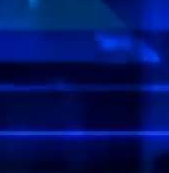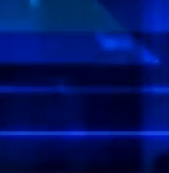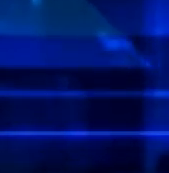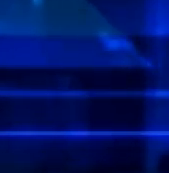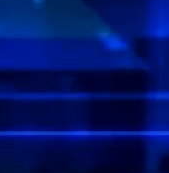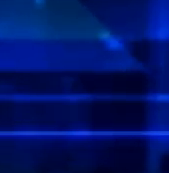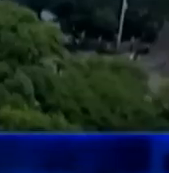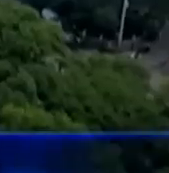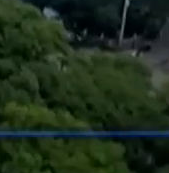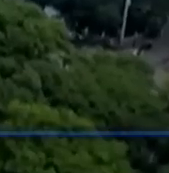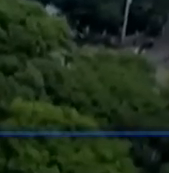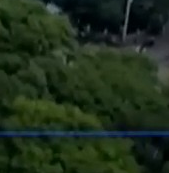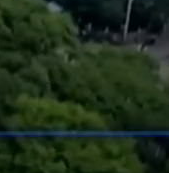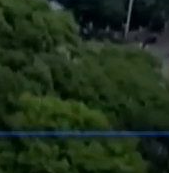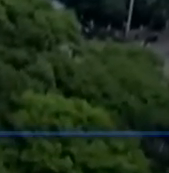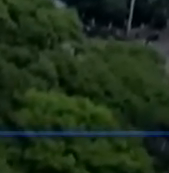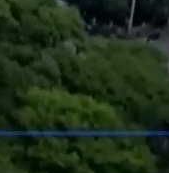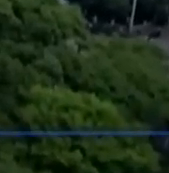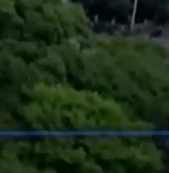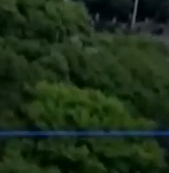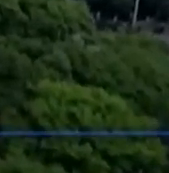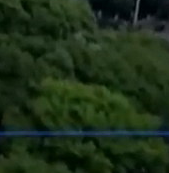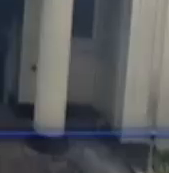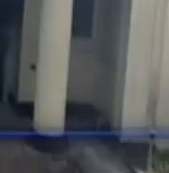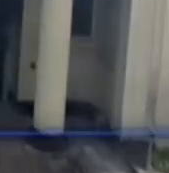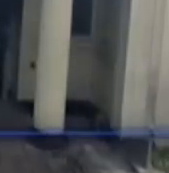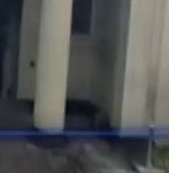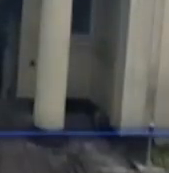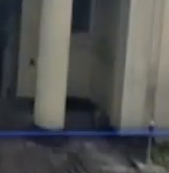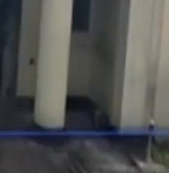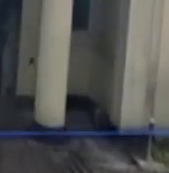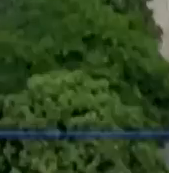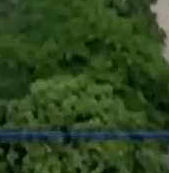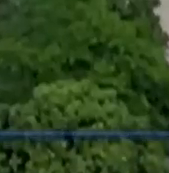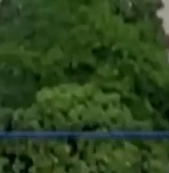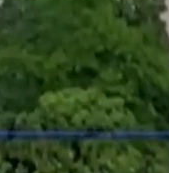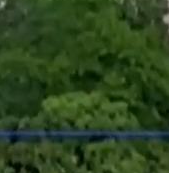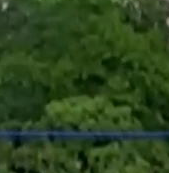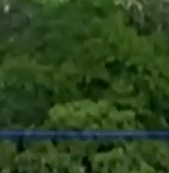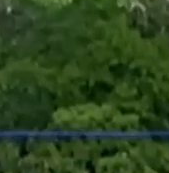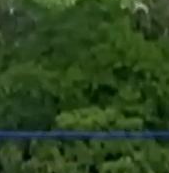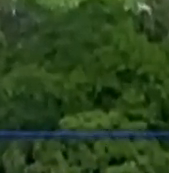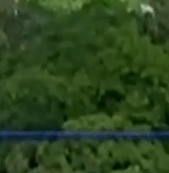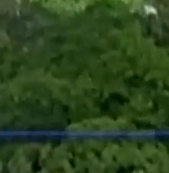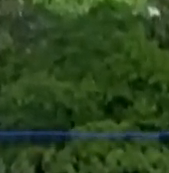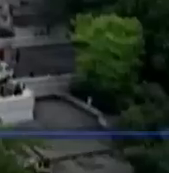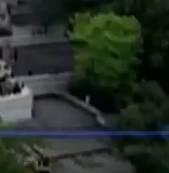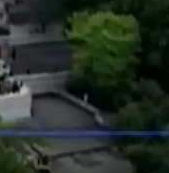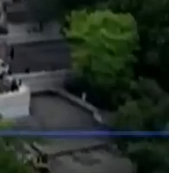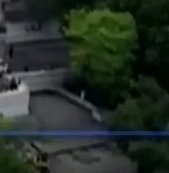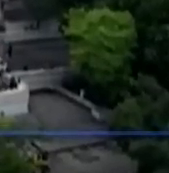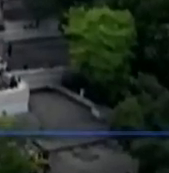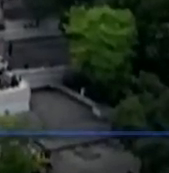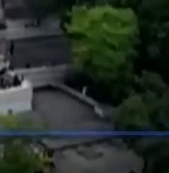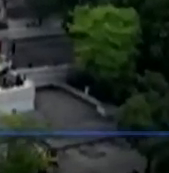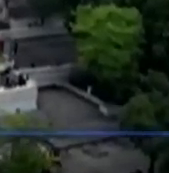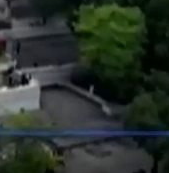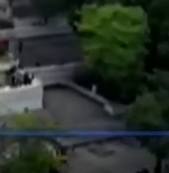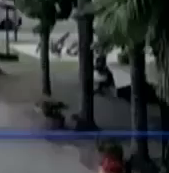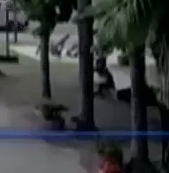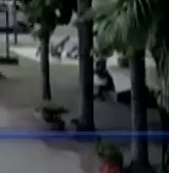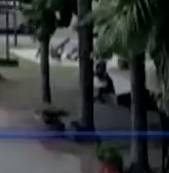Una sa lahat, ilang mambabatas naghahanap ng pondo para sa restoration ng nasunog ng Manila Central Post